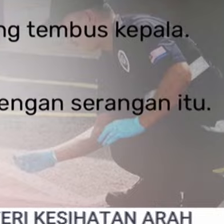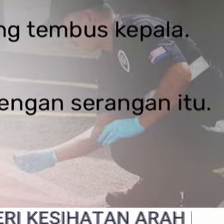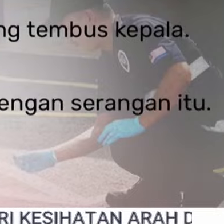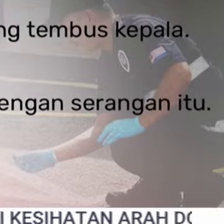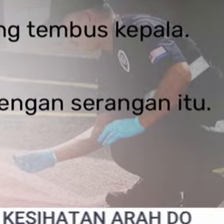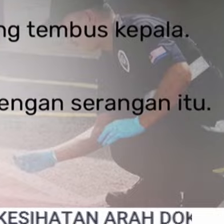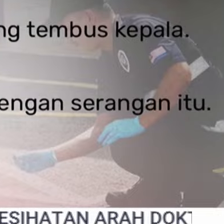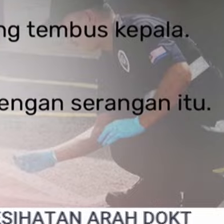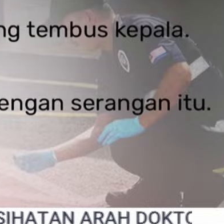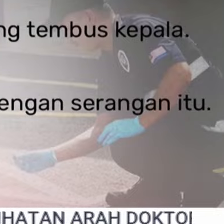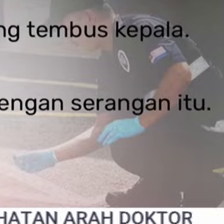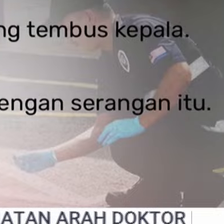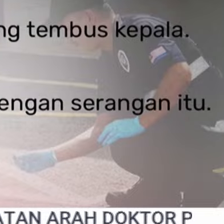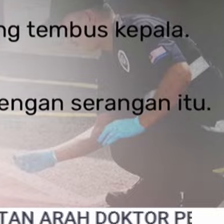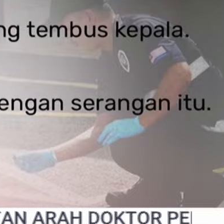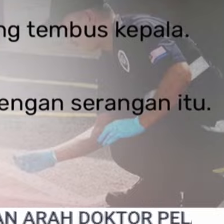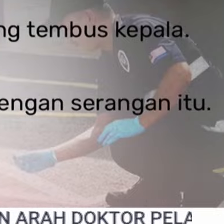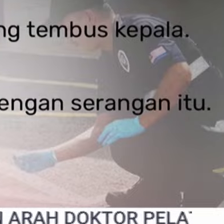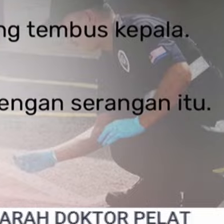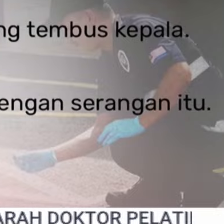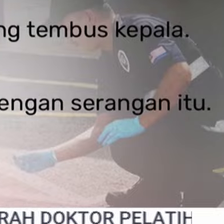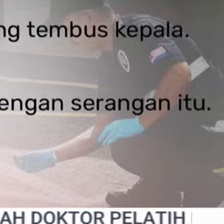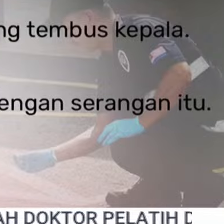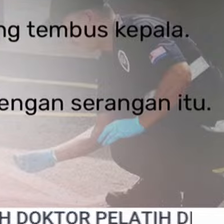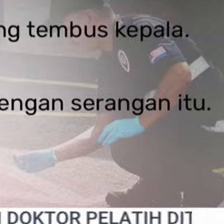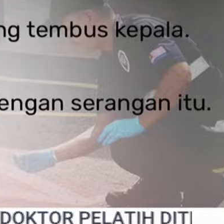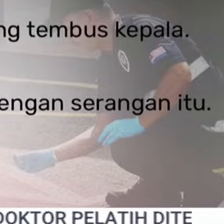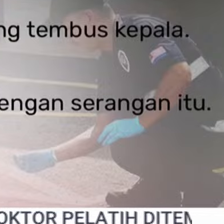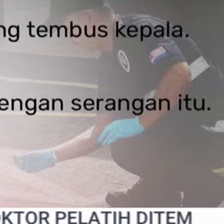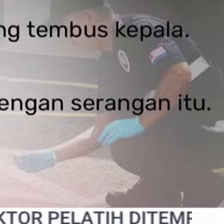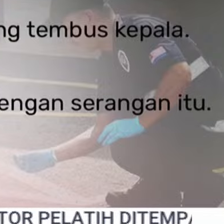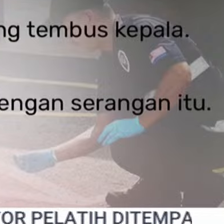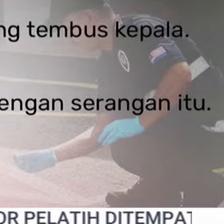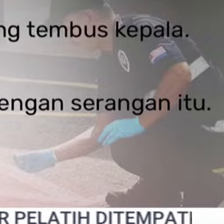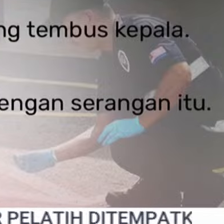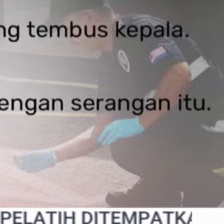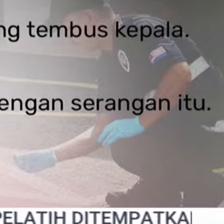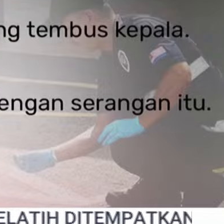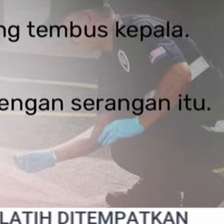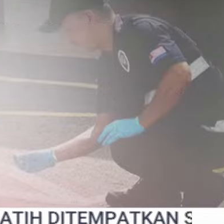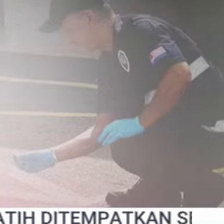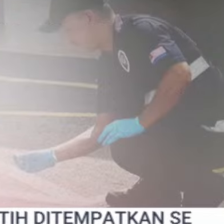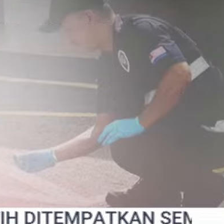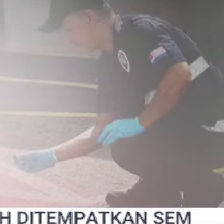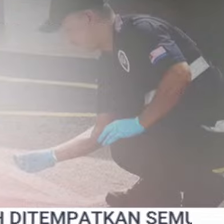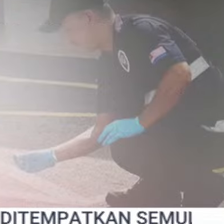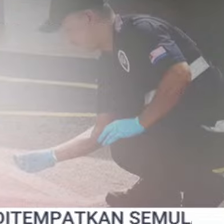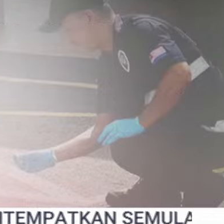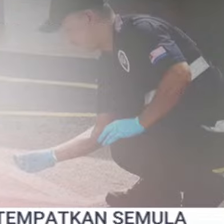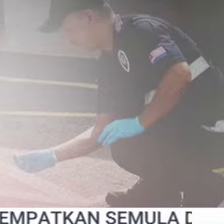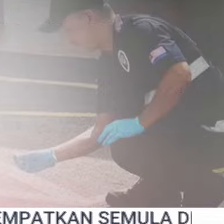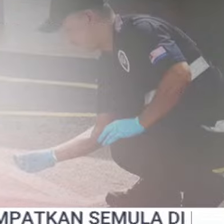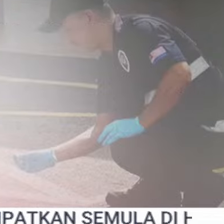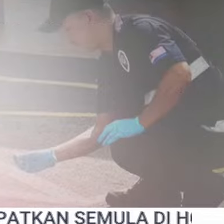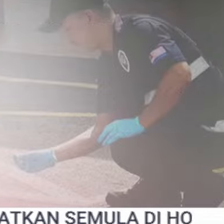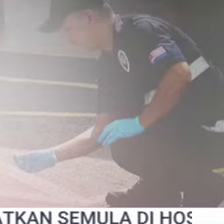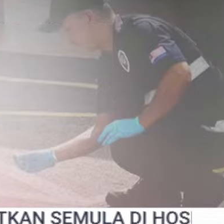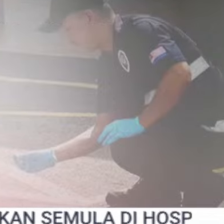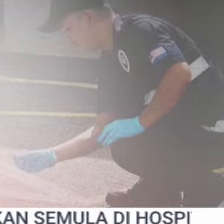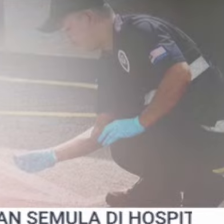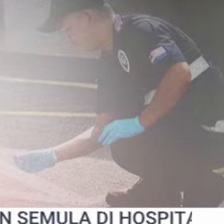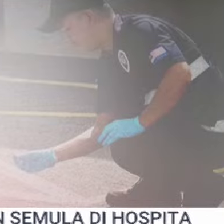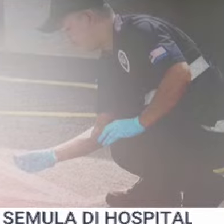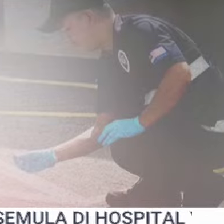dan berlaku tembak-menembak dengan suspek. Pada 2.54 pagi, seorang daripada anggota polis berkenaan maut